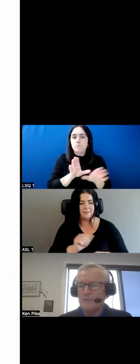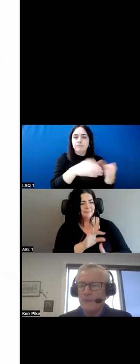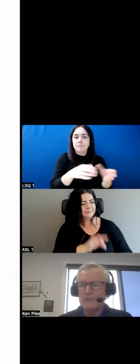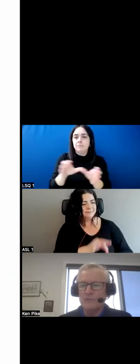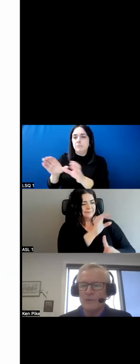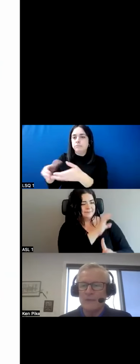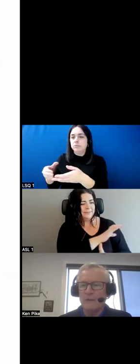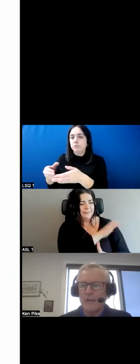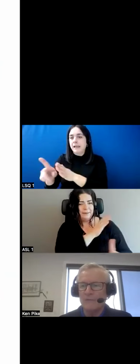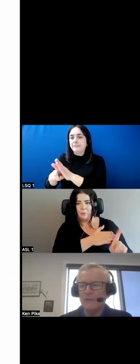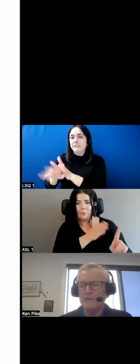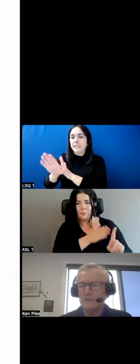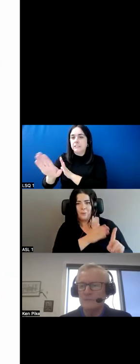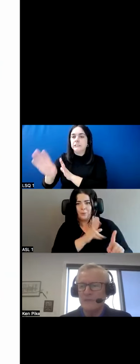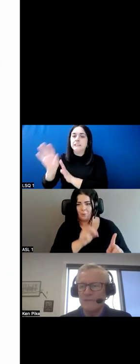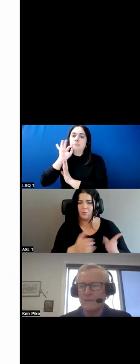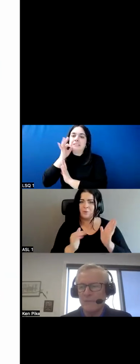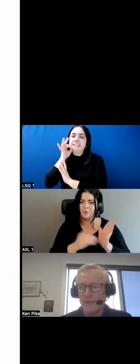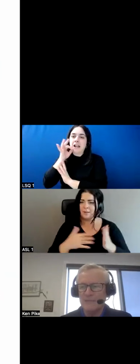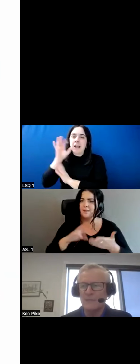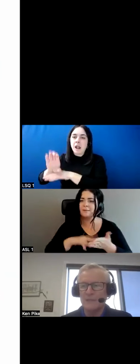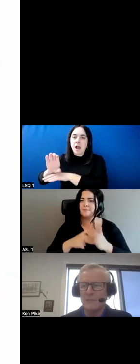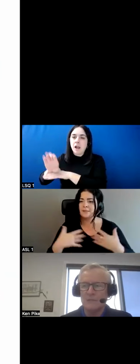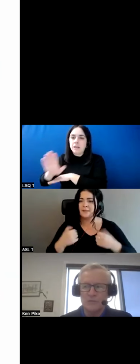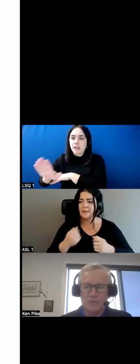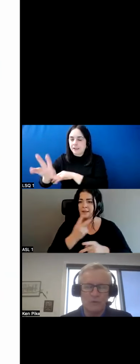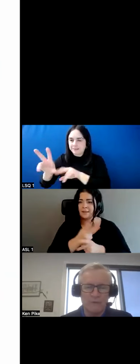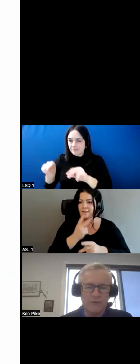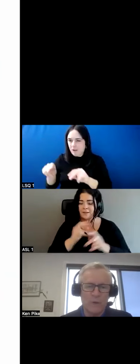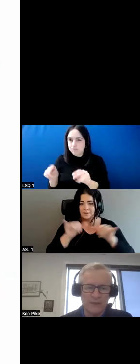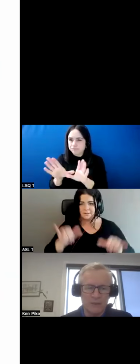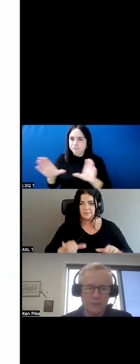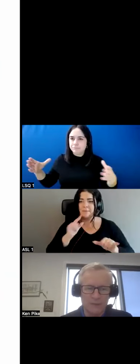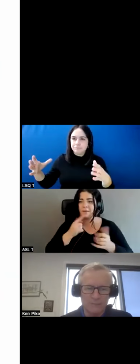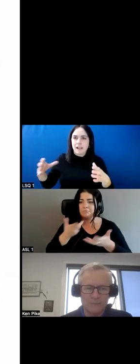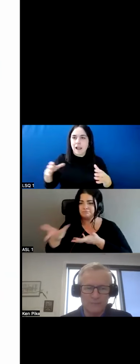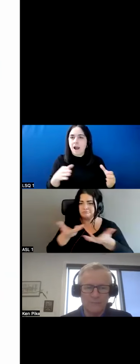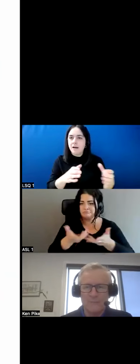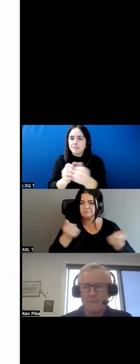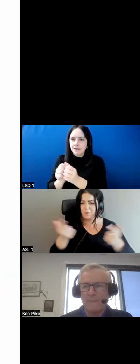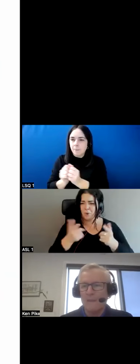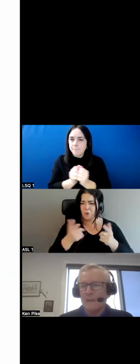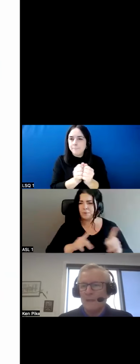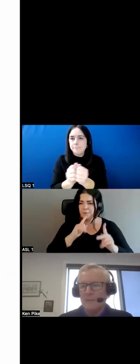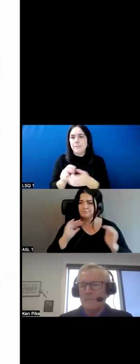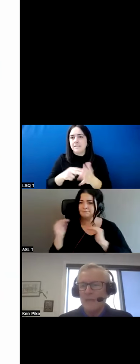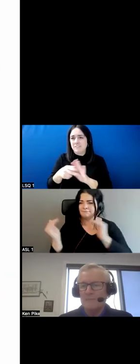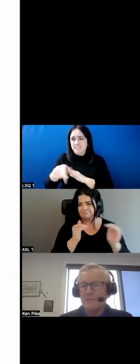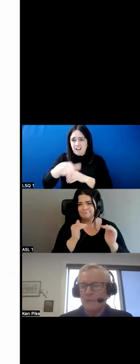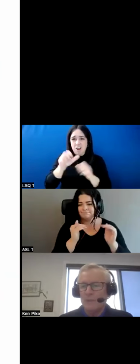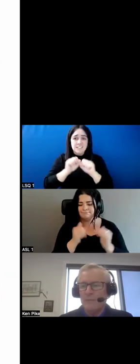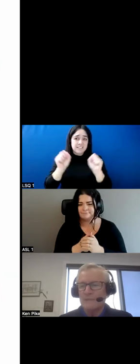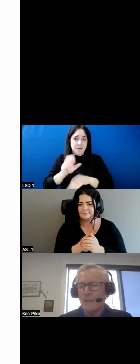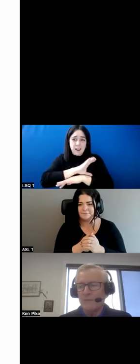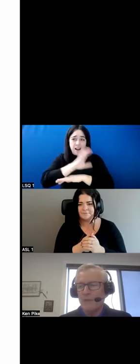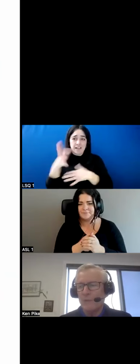cliniques spéciales. On fait ça en s'assurant que le système de santé a la capacité de servir tout le monde.